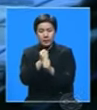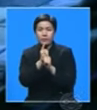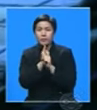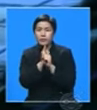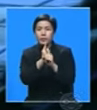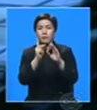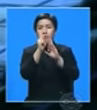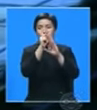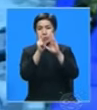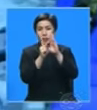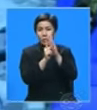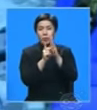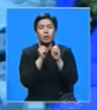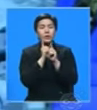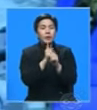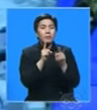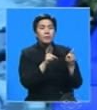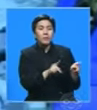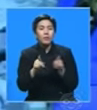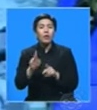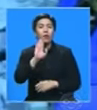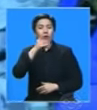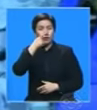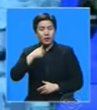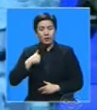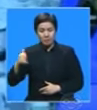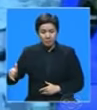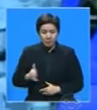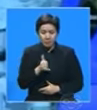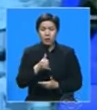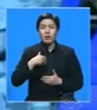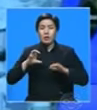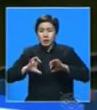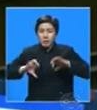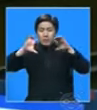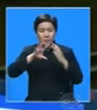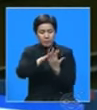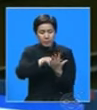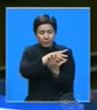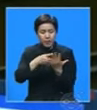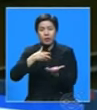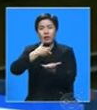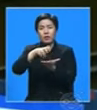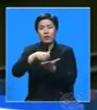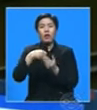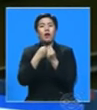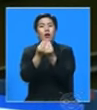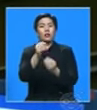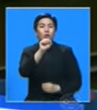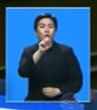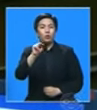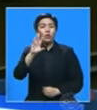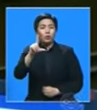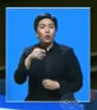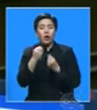ามกฎระเบียบและจารีตประเพณีคือการแถลงนโยบายรัฐบาลให้กับสภานิติบัญญัติแห่งชาติและประชาชนท